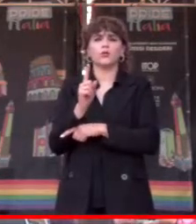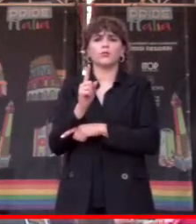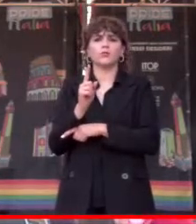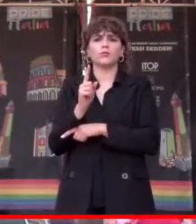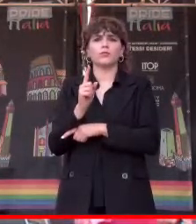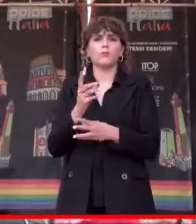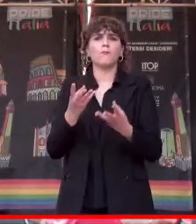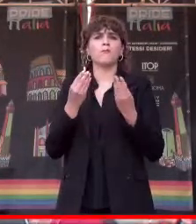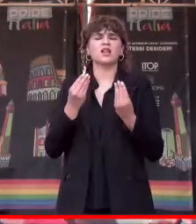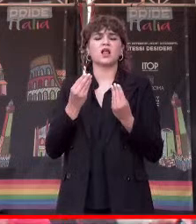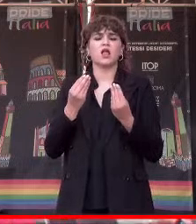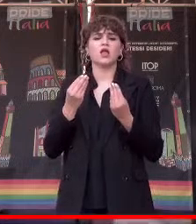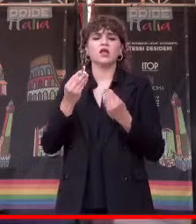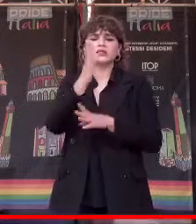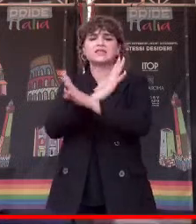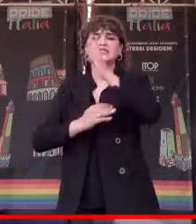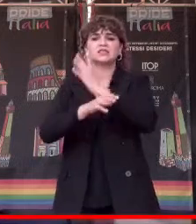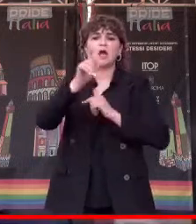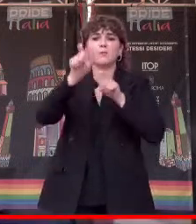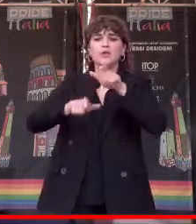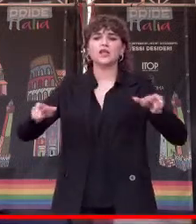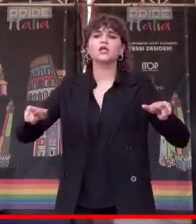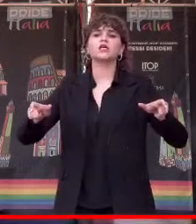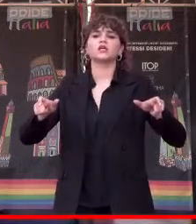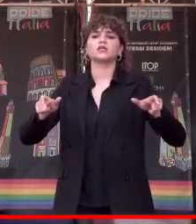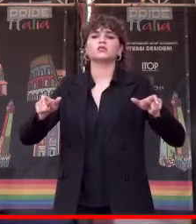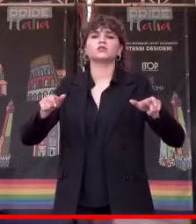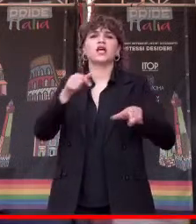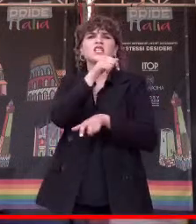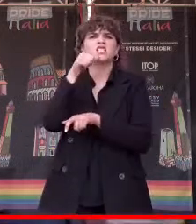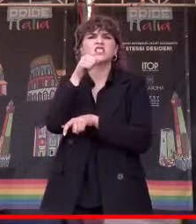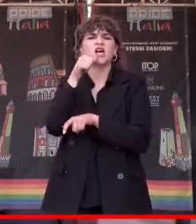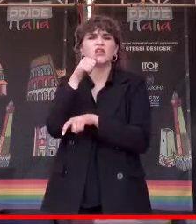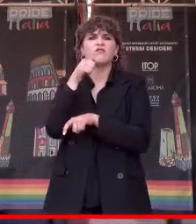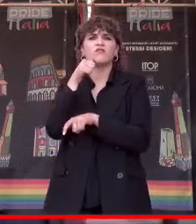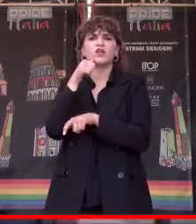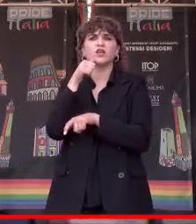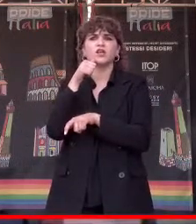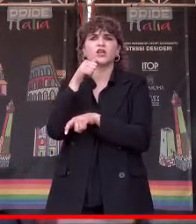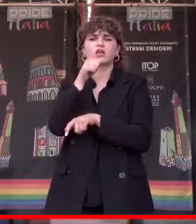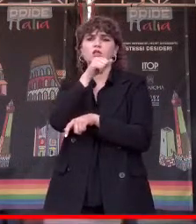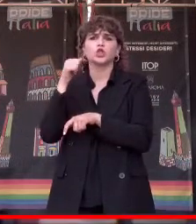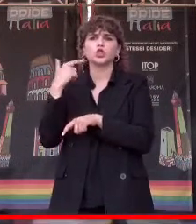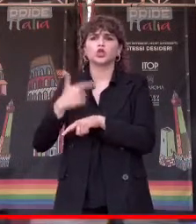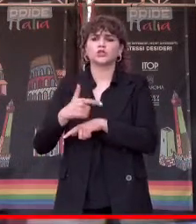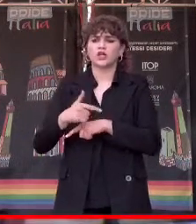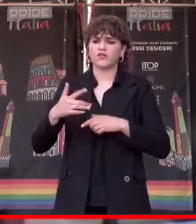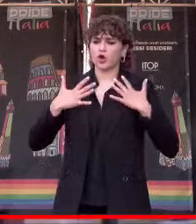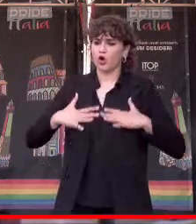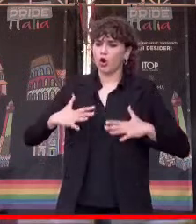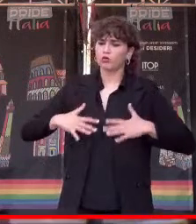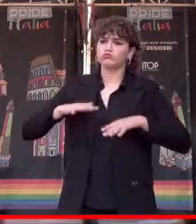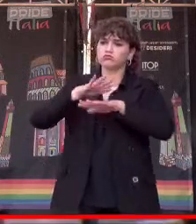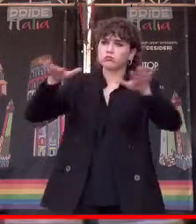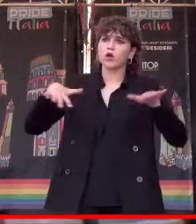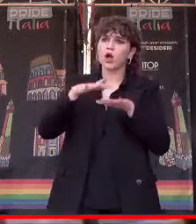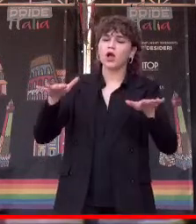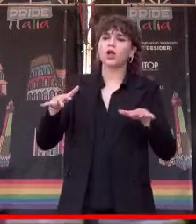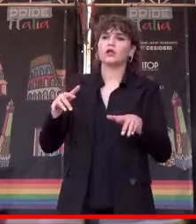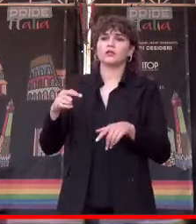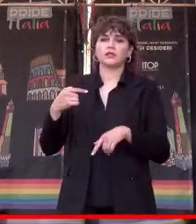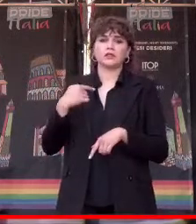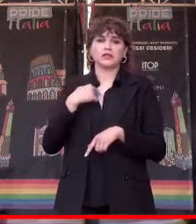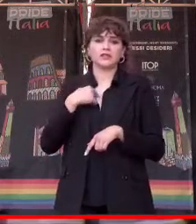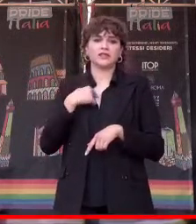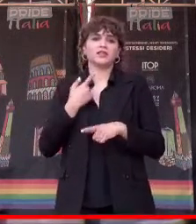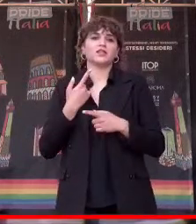i disabili non hanno, diciamo, questa necessità di fare sesso. Io quei due che conosco sono dei due grandi porconi che non voglio di niente